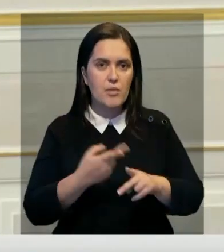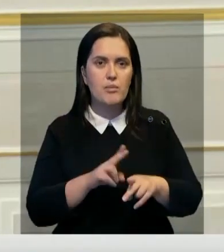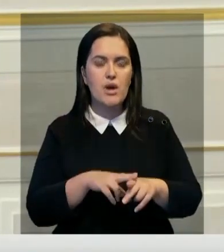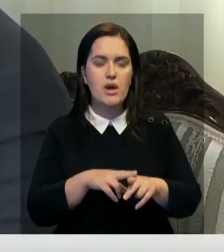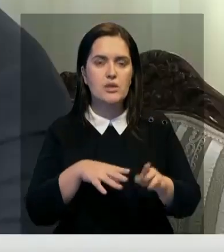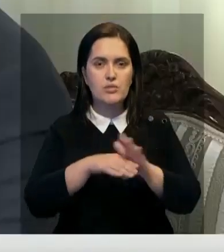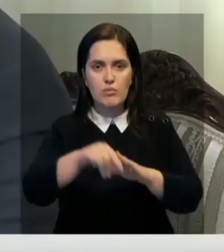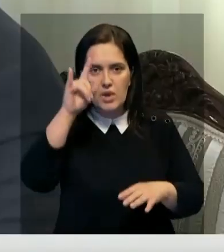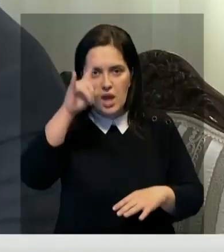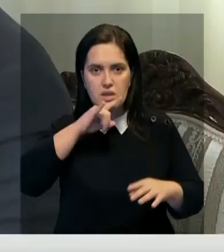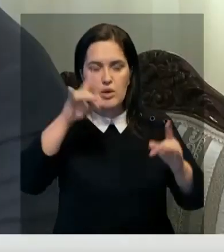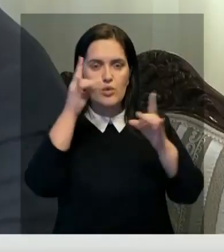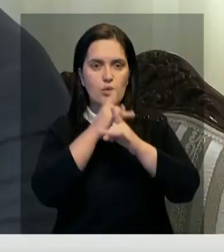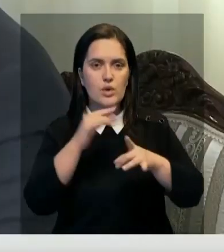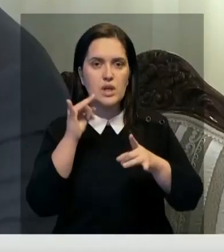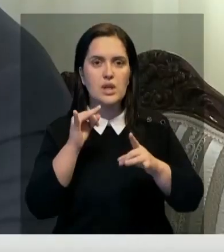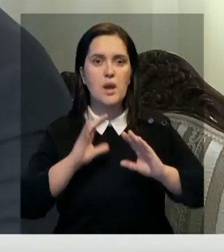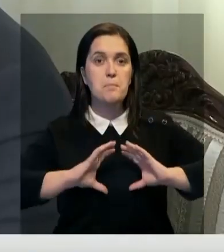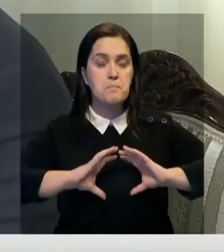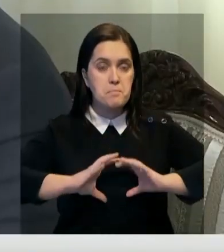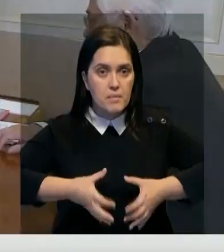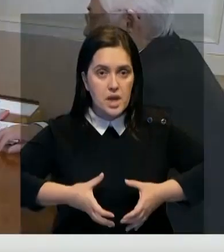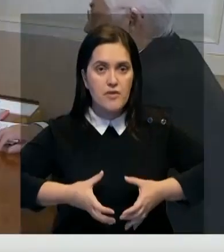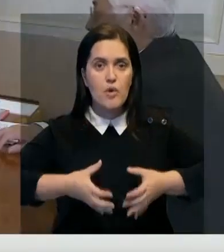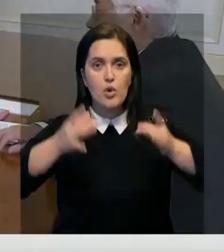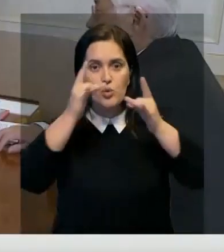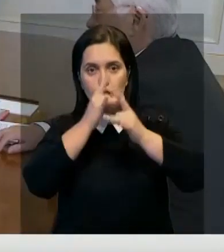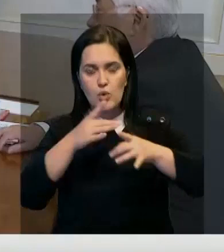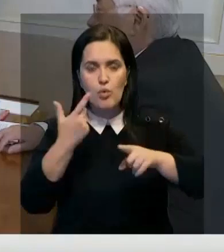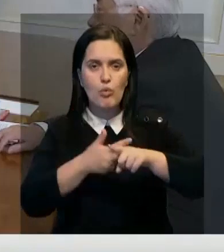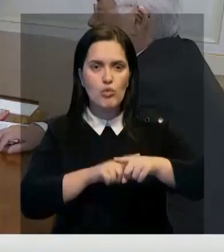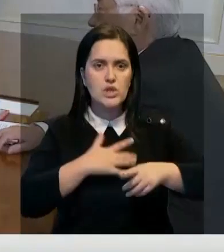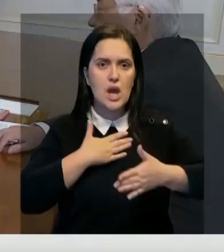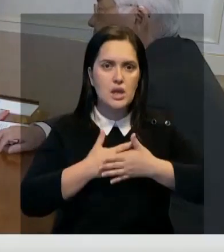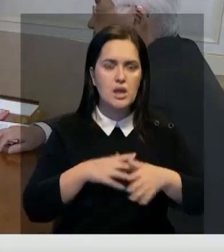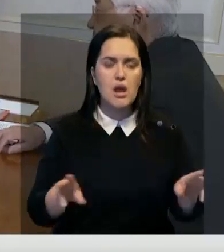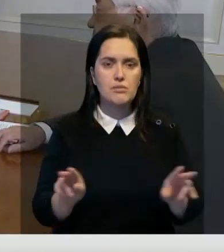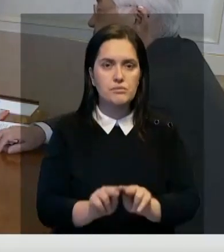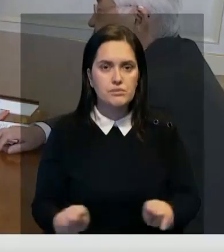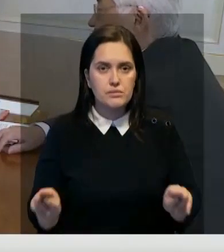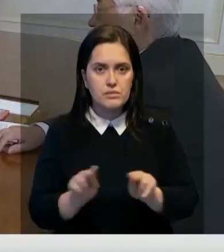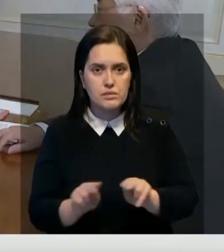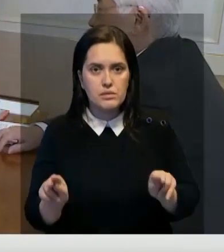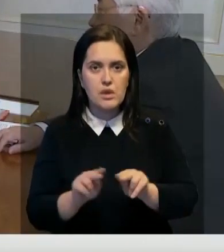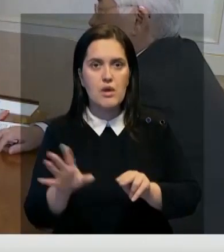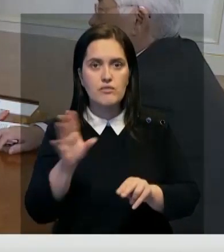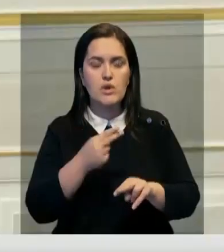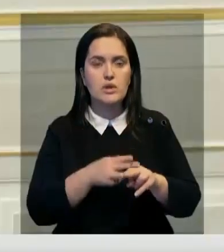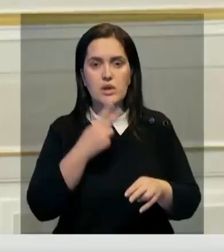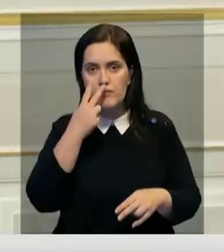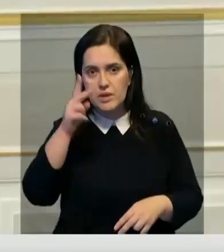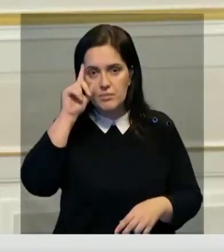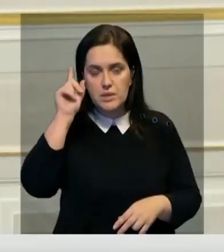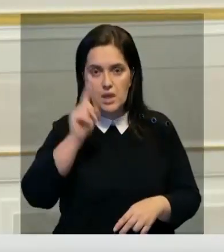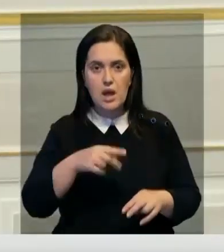только казахстанской культуры, но и частью мировой культуры. Проводите очень активную педагогическую деятельность. Все это мы видим, знаем.